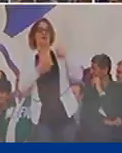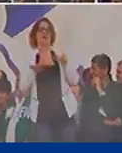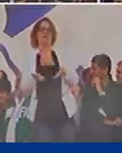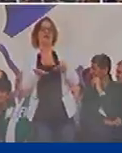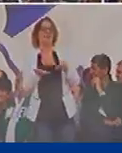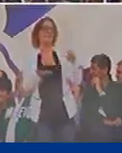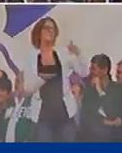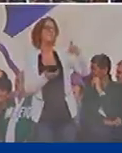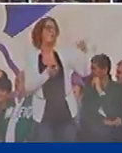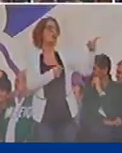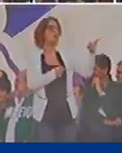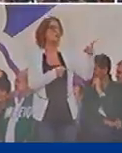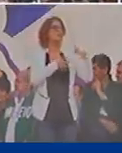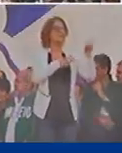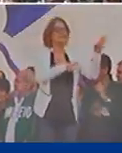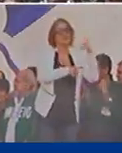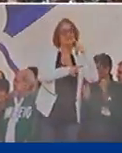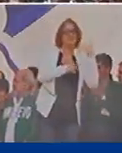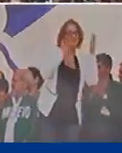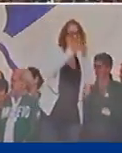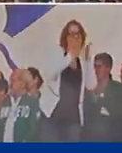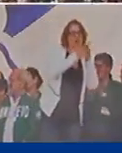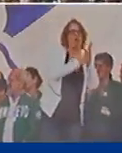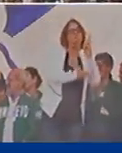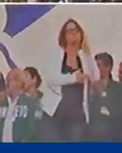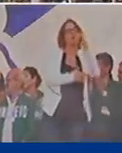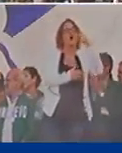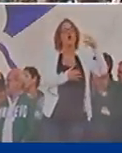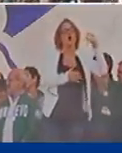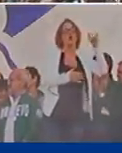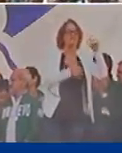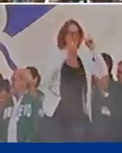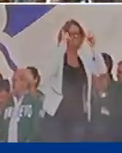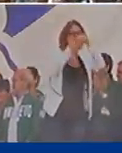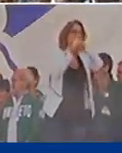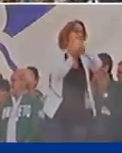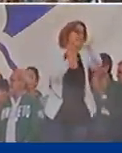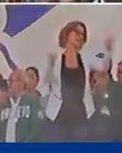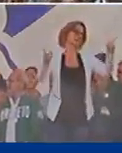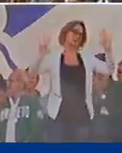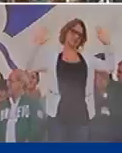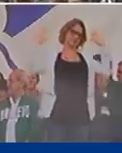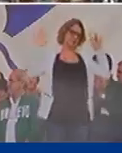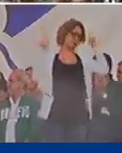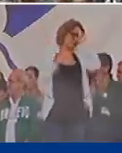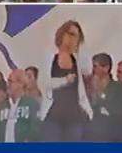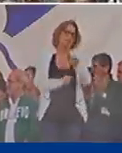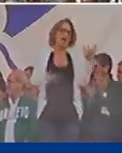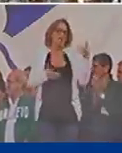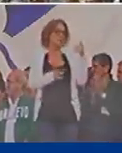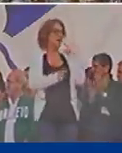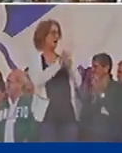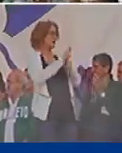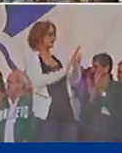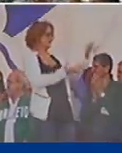Mario Monti coi suoi boccognani, con tutto rispetto dei Boccognani qua presenti, eh, per carità di Dio.